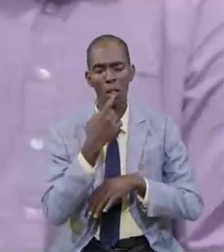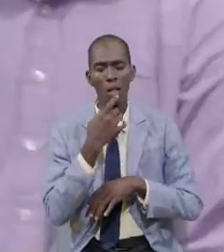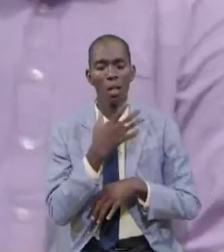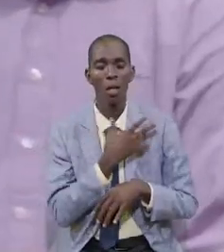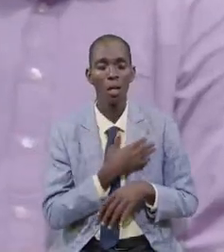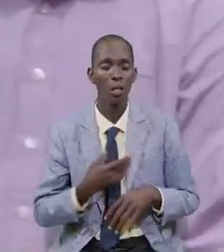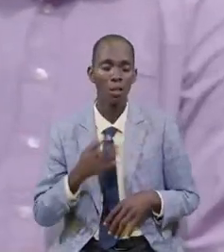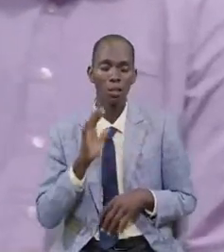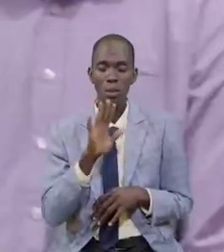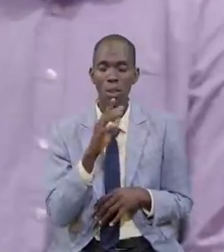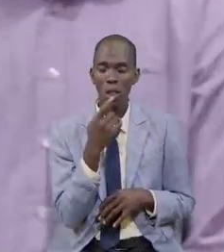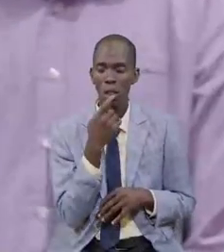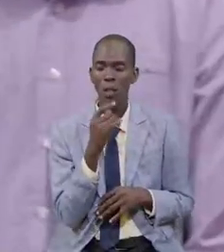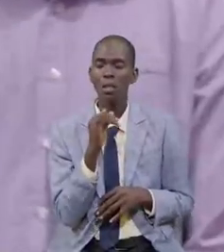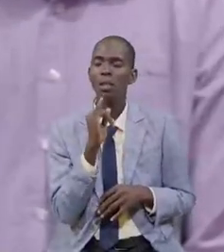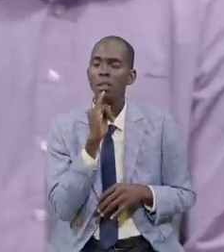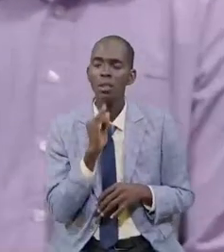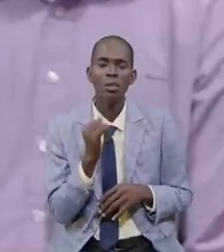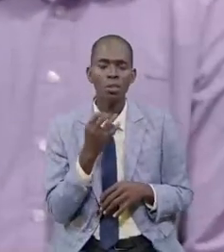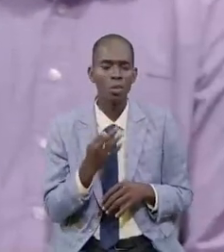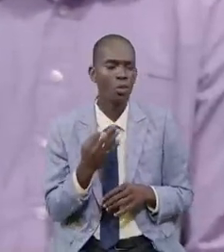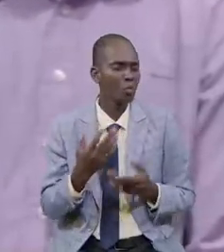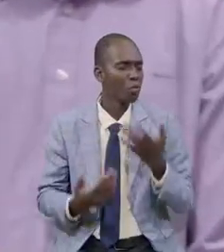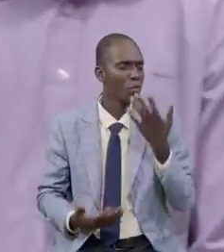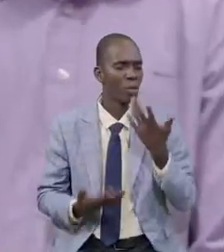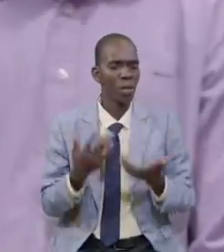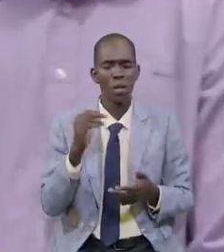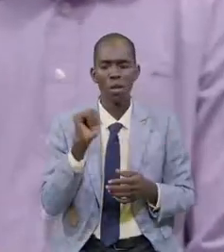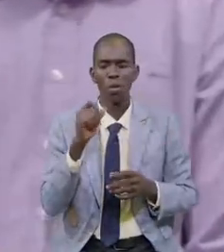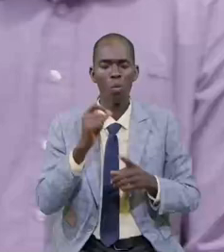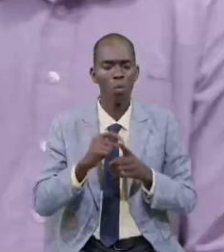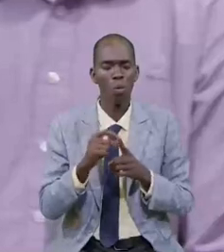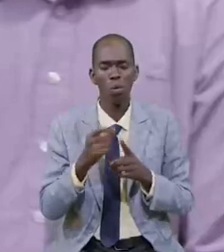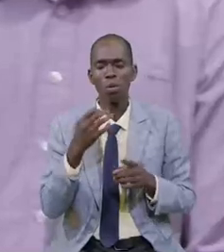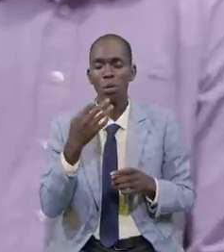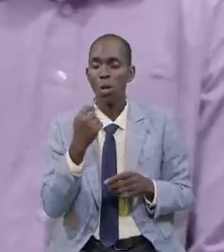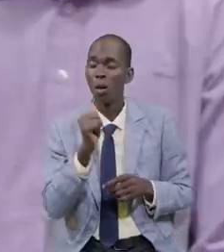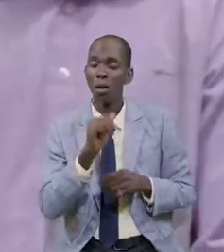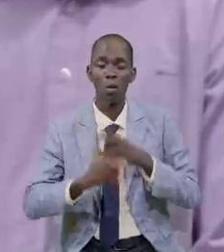langue est un feu, un monde d'iniquité